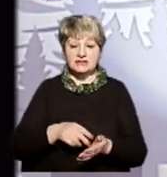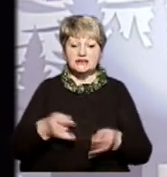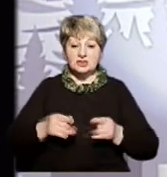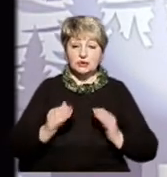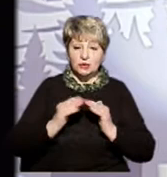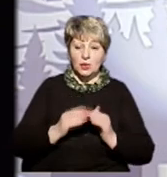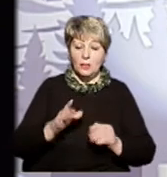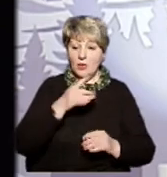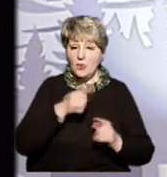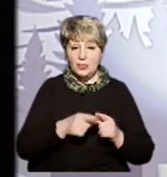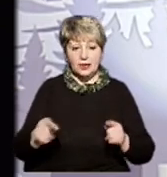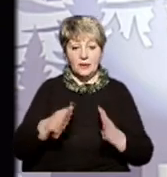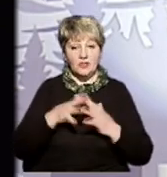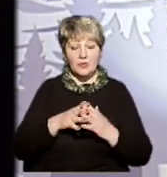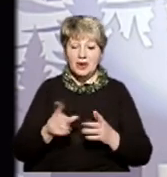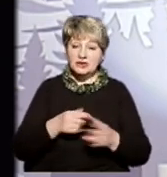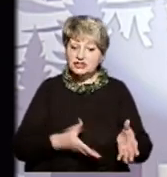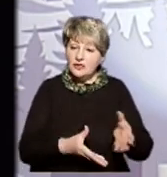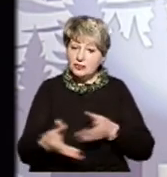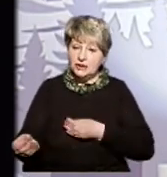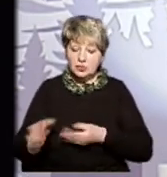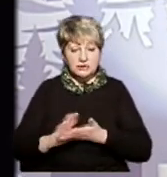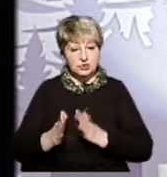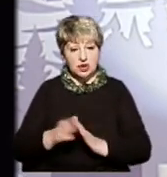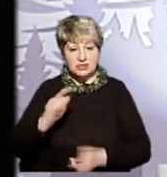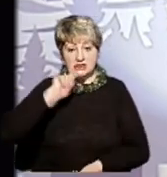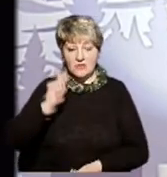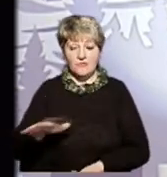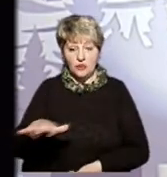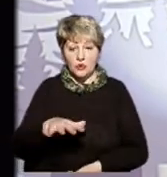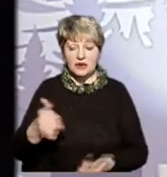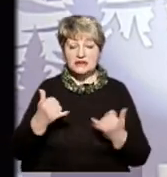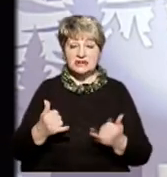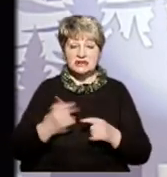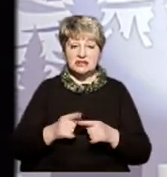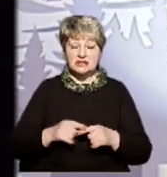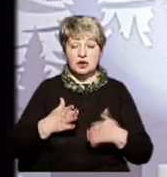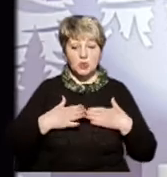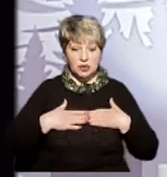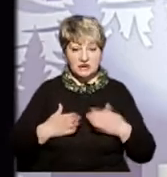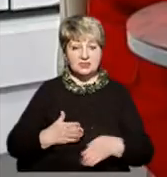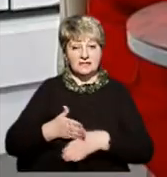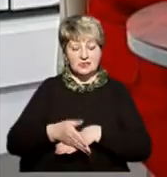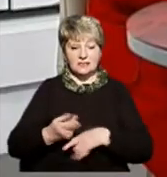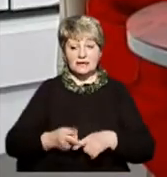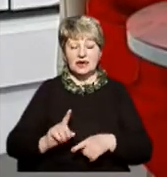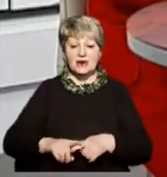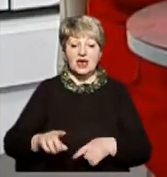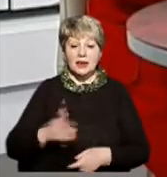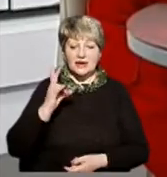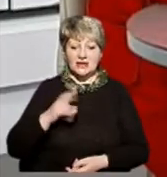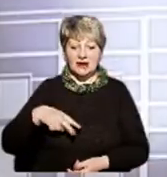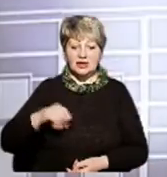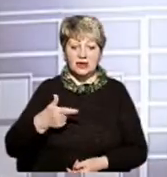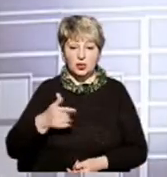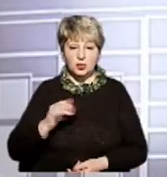війни та чи вплинула на здоров'я породіль ситуація в країні. Сьогодні в студії завідувачка перинатального центру Наталія Лакуста. Пані Наталія,